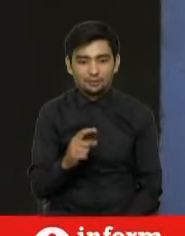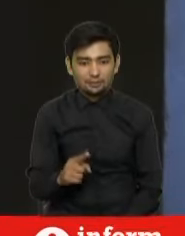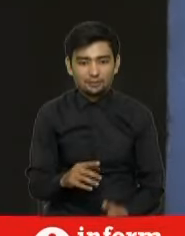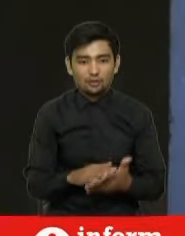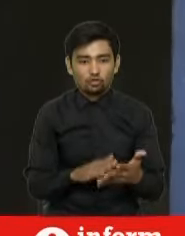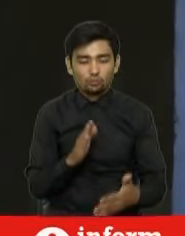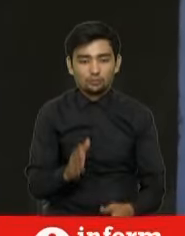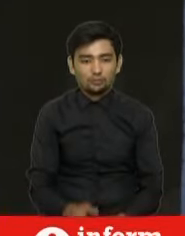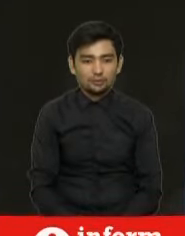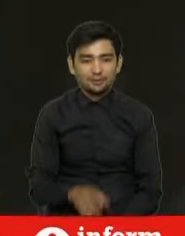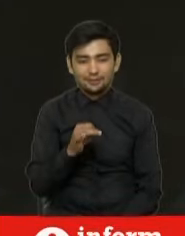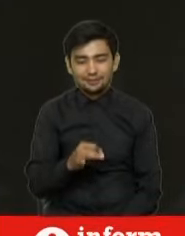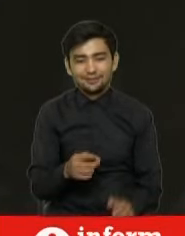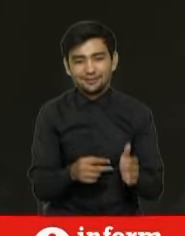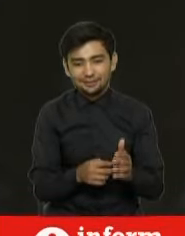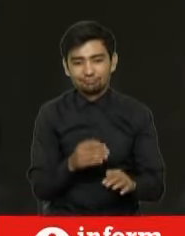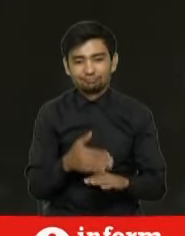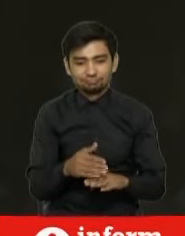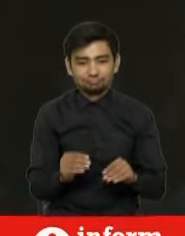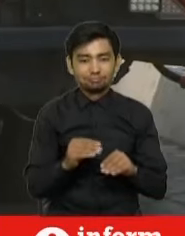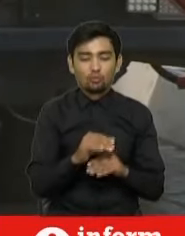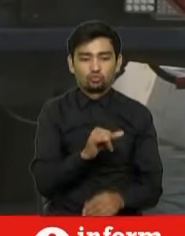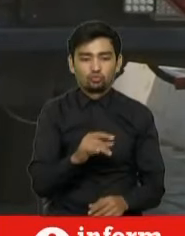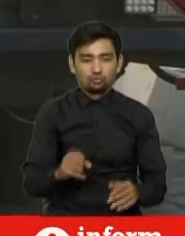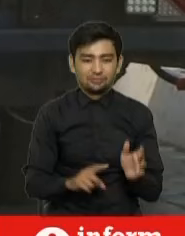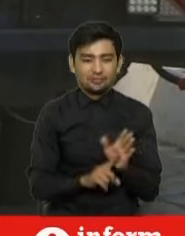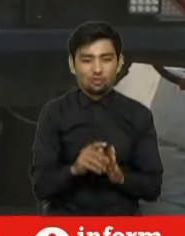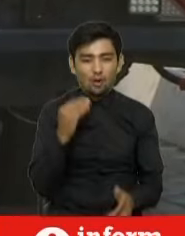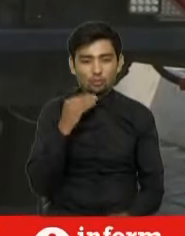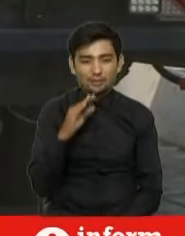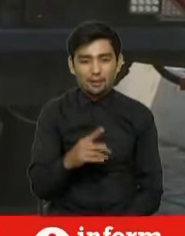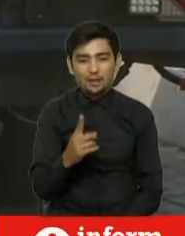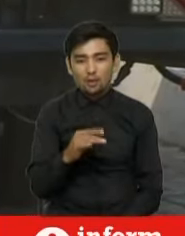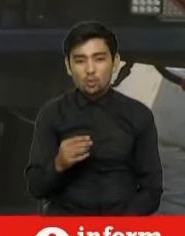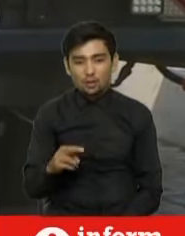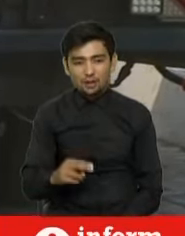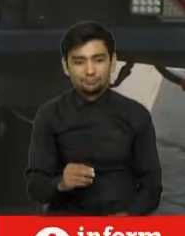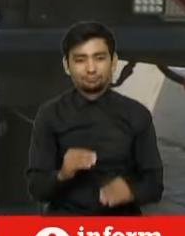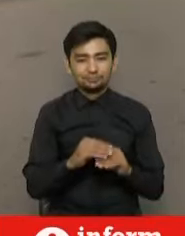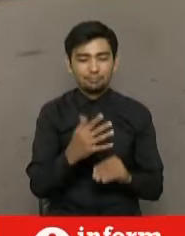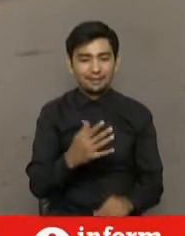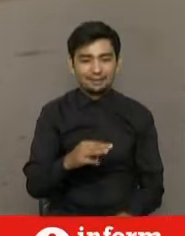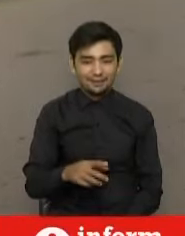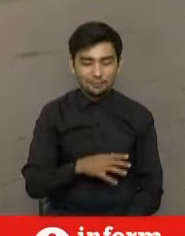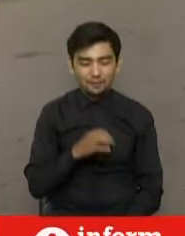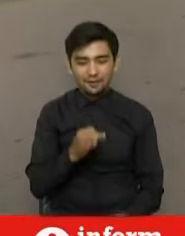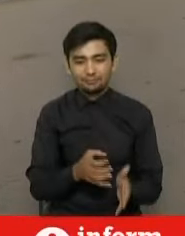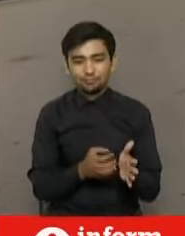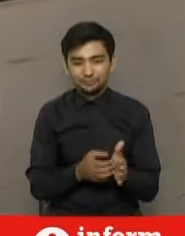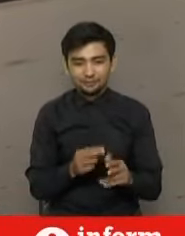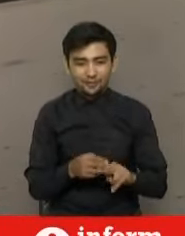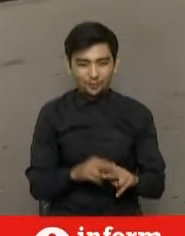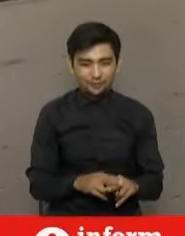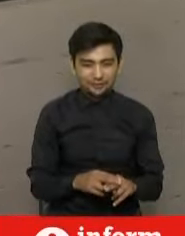поднимать. Поэтапно поднимать цены уже начали. С 1 июля в Актобе автогаз подорожал на 5 тенге. Что касается дефицита,